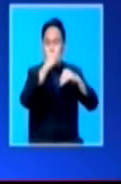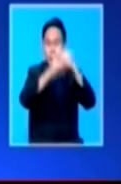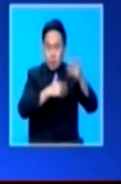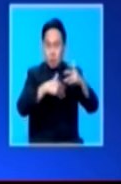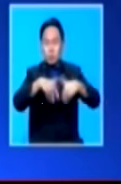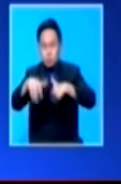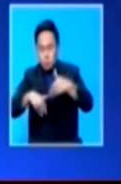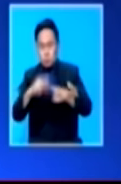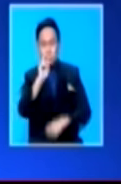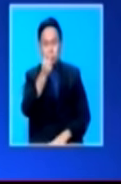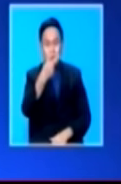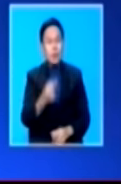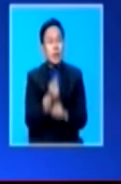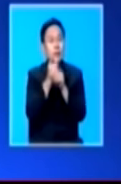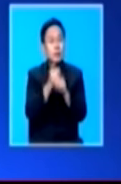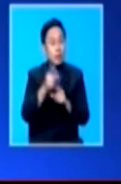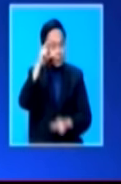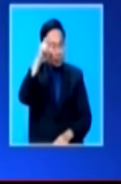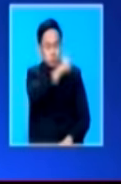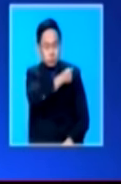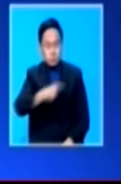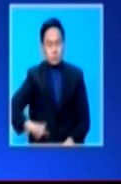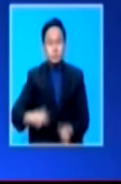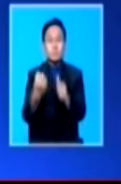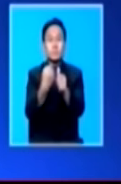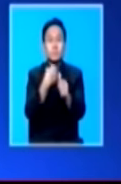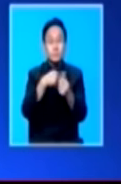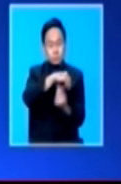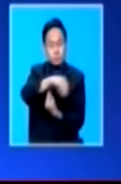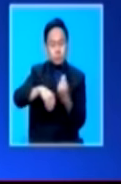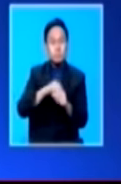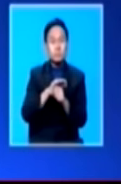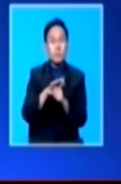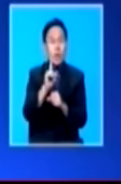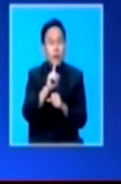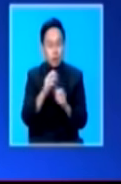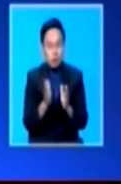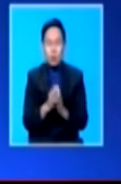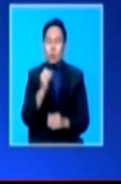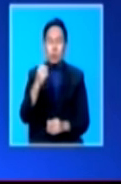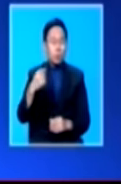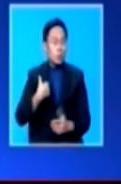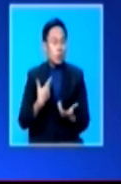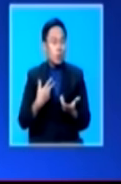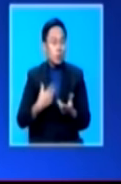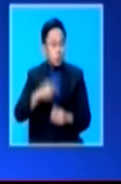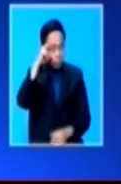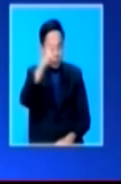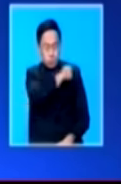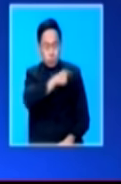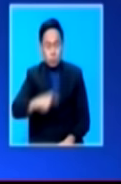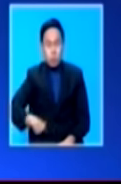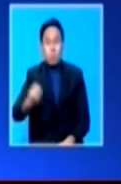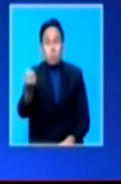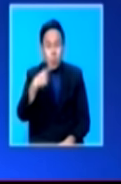างพระราชดำรัสของพระบาทสมเด็จพระเจ้าอยู่หัวนะครับที่ทรงมีพระราชดำรัสว่าทุกอย่างต้องระเบิดจากข้างในนะครับคือหมาย